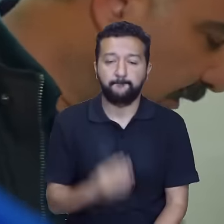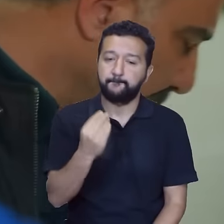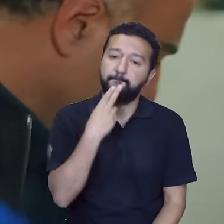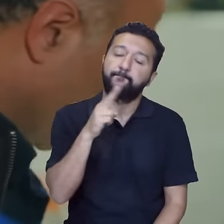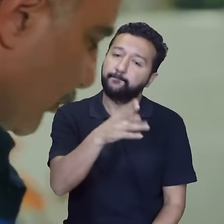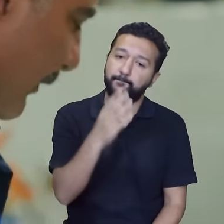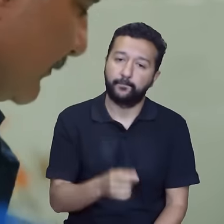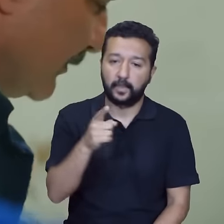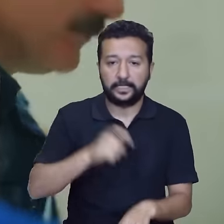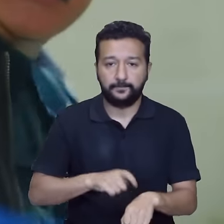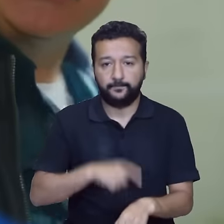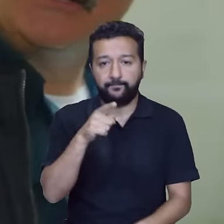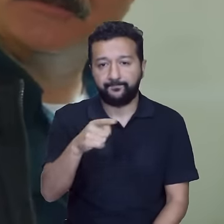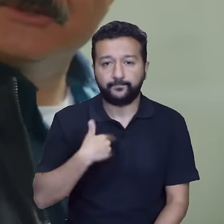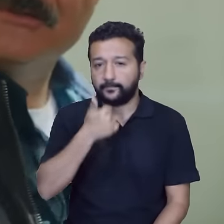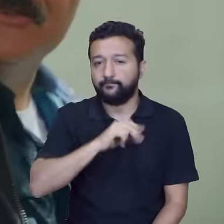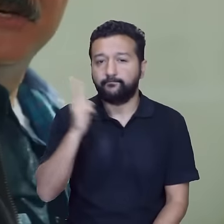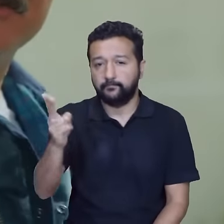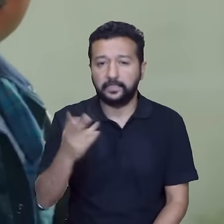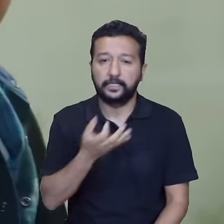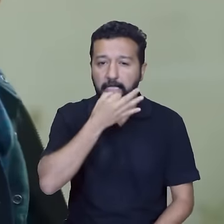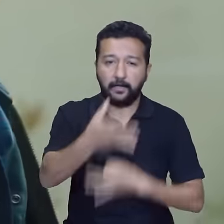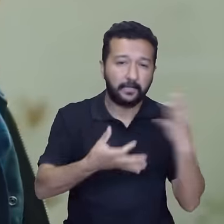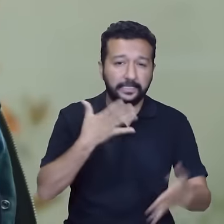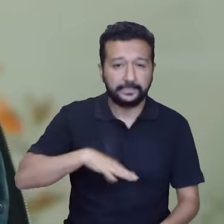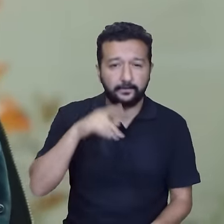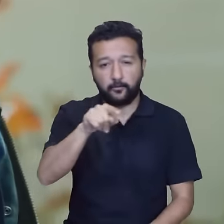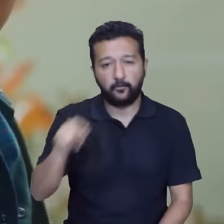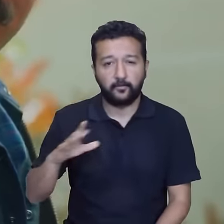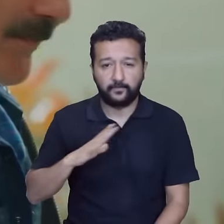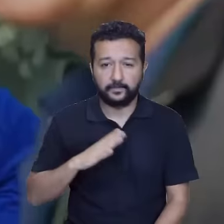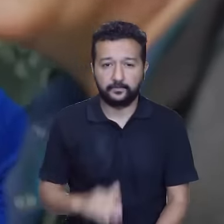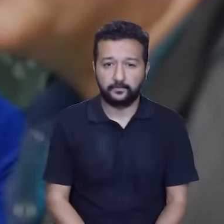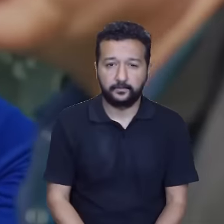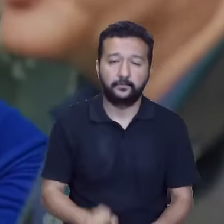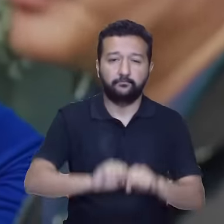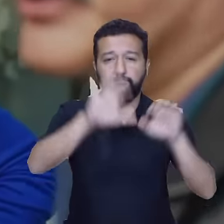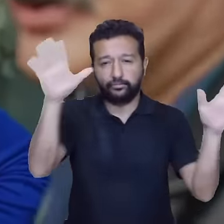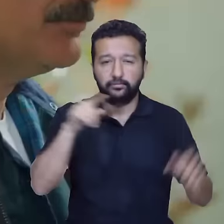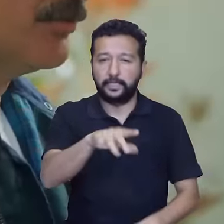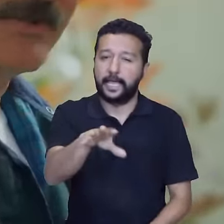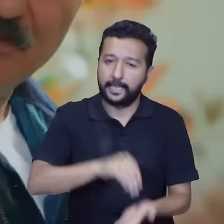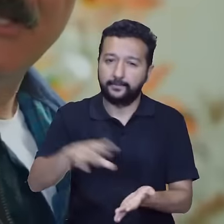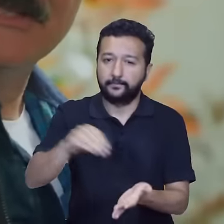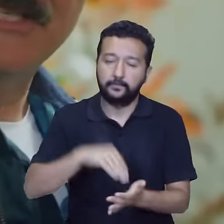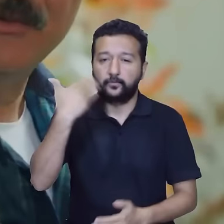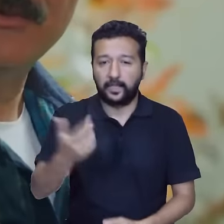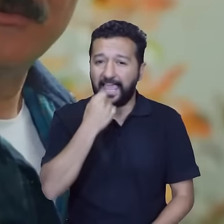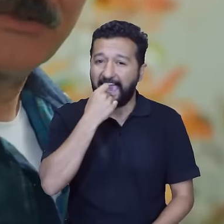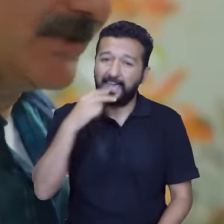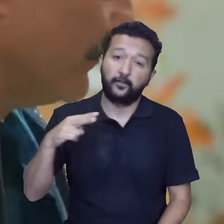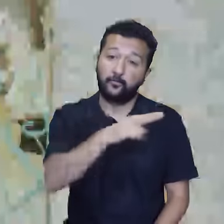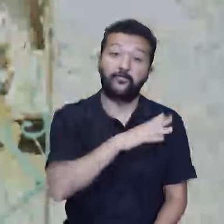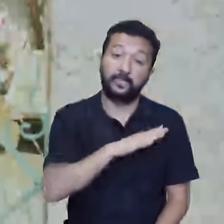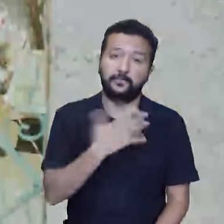İyi abla tamam. O zaman ben abimin sipariş ettiği şeyler var. Havai fişekler, onları alayım. Sonra da Ankara'ya